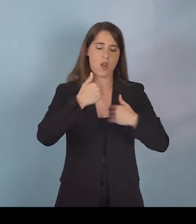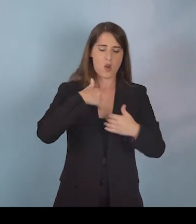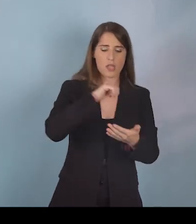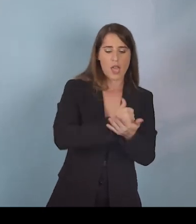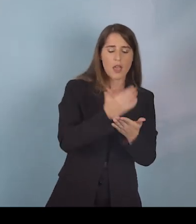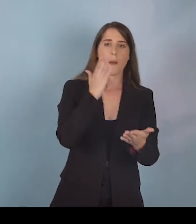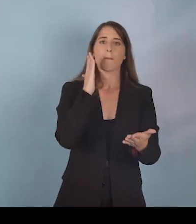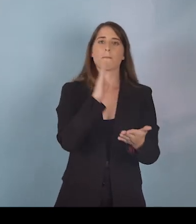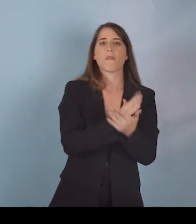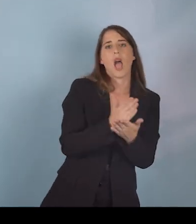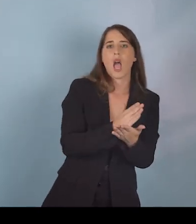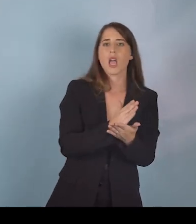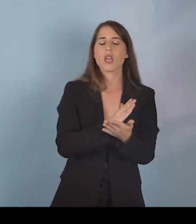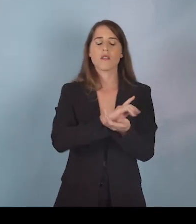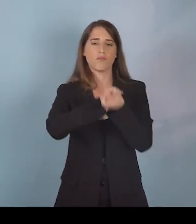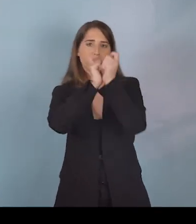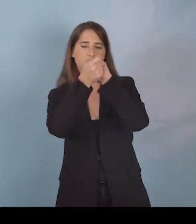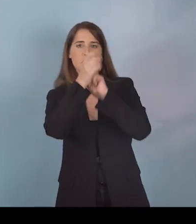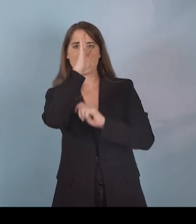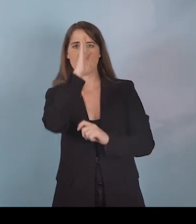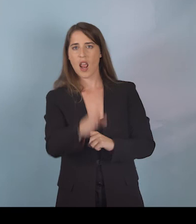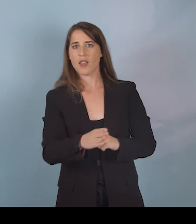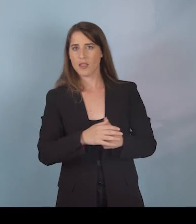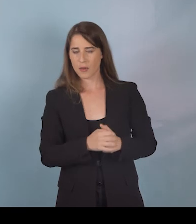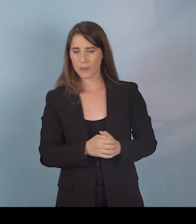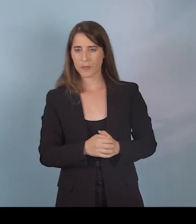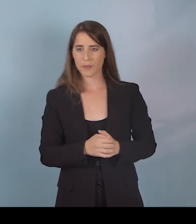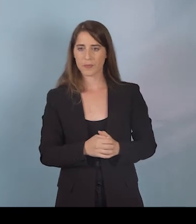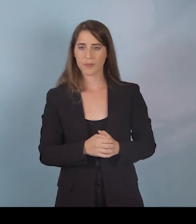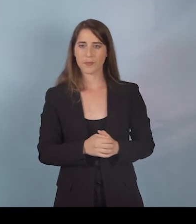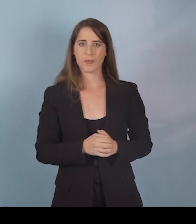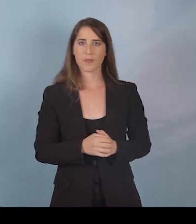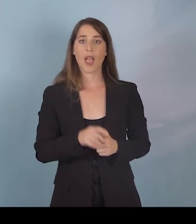σε straight. Από gay σε straight ή από bi σε straight.